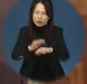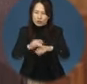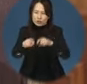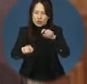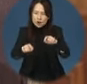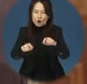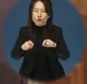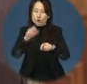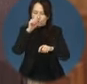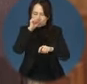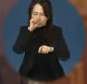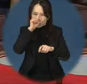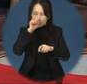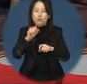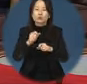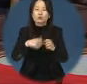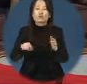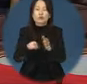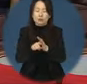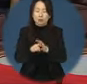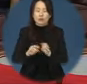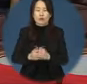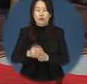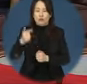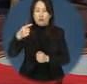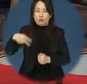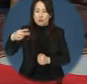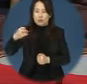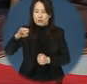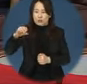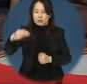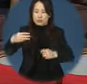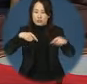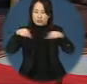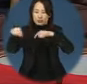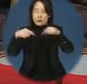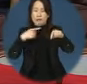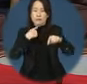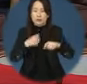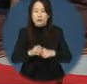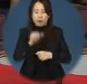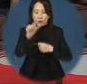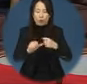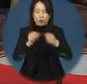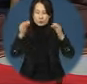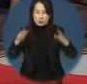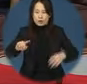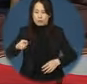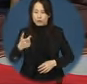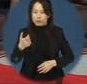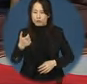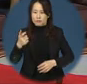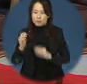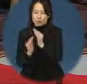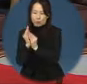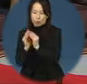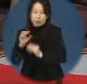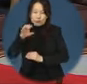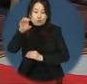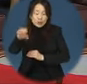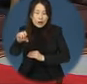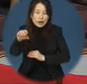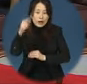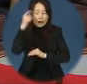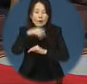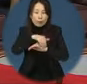에서 지역의 얘기를 했는데 아예 헌법 뉴딜 전체가 5년간 약 160 정도를 투자하게 되어 있는데 얘네 지역